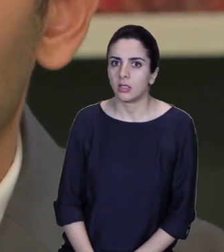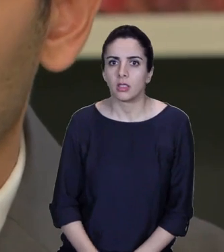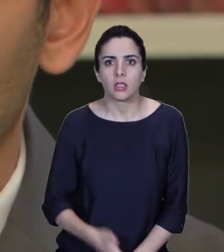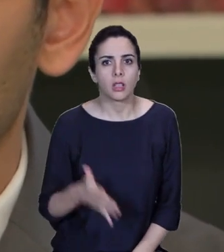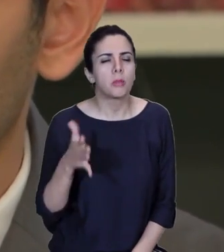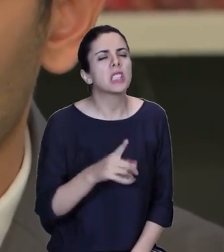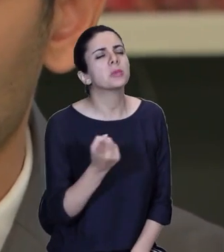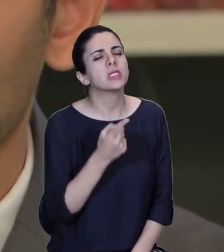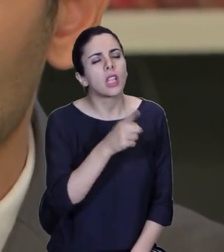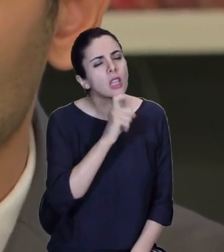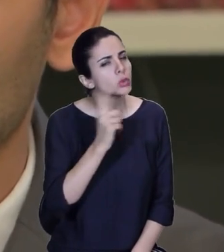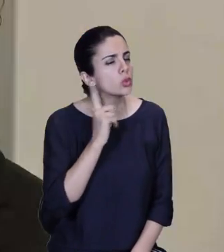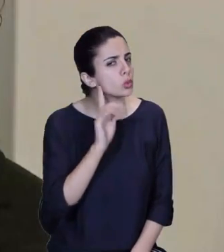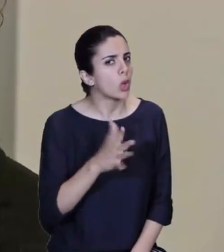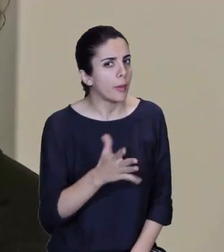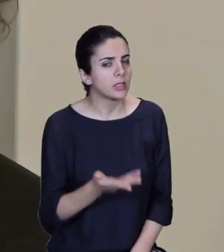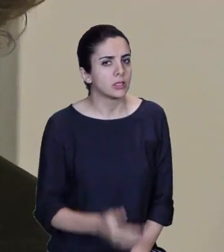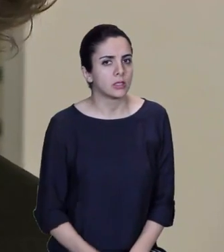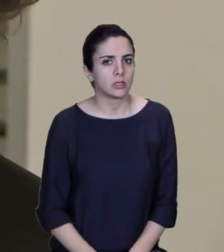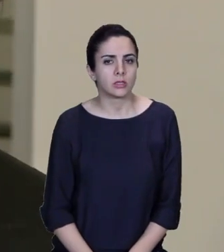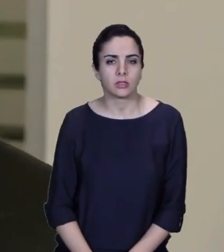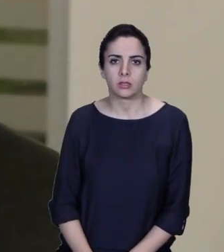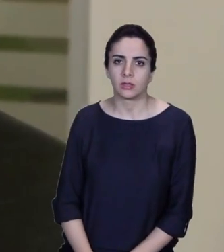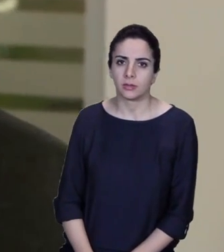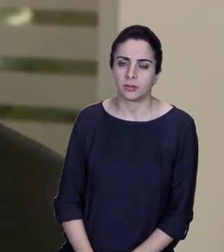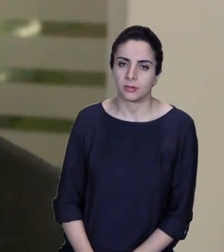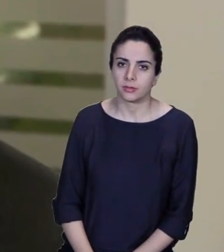Başka bir şeydir o. Sen yanlış duymuşsundur.